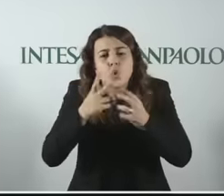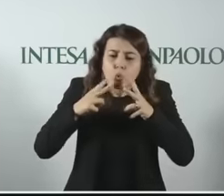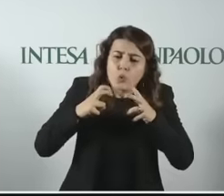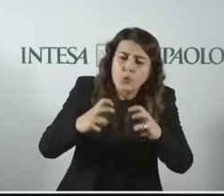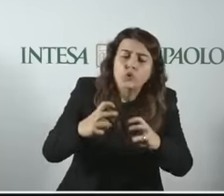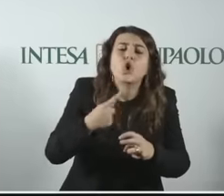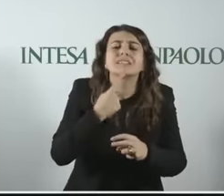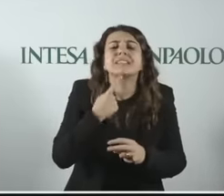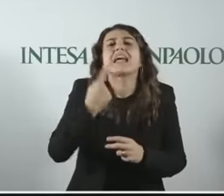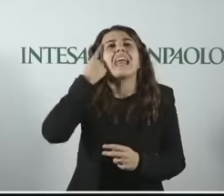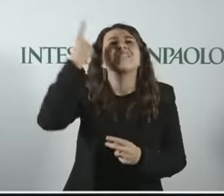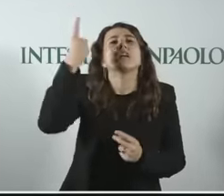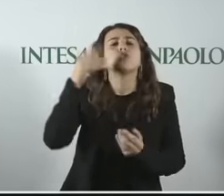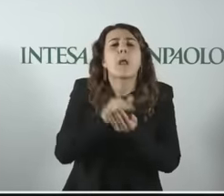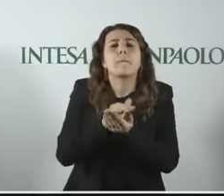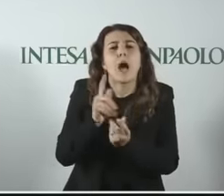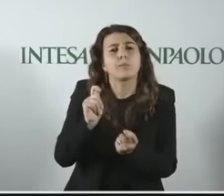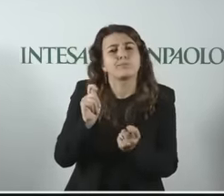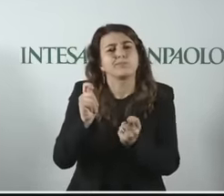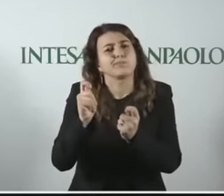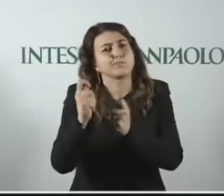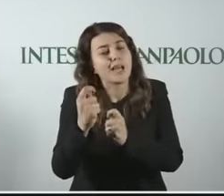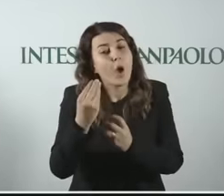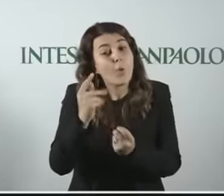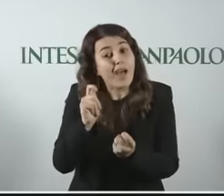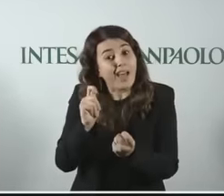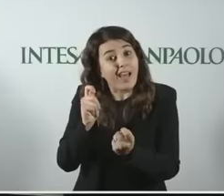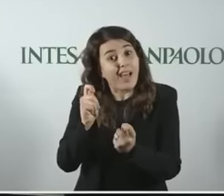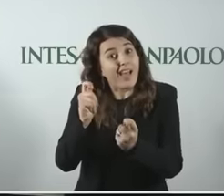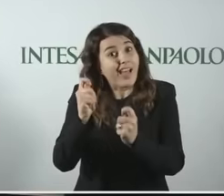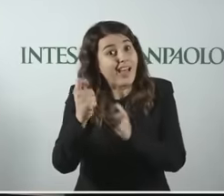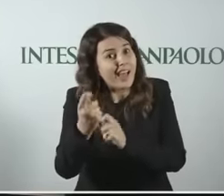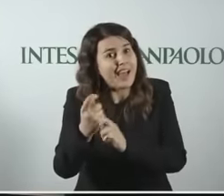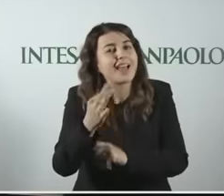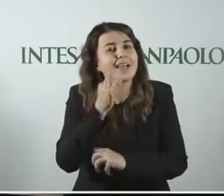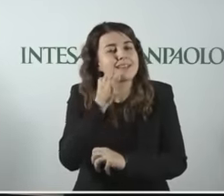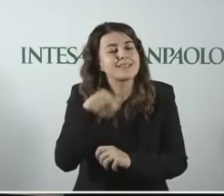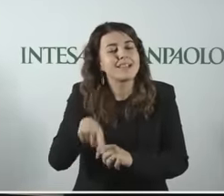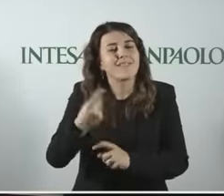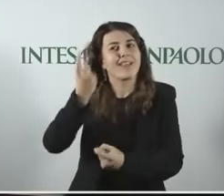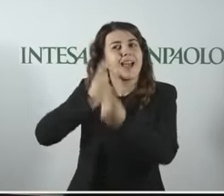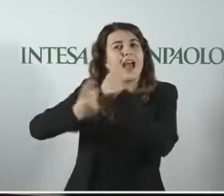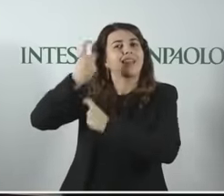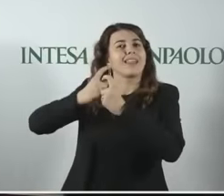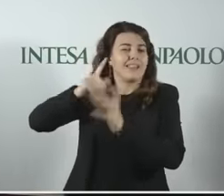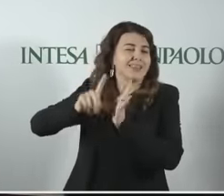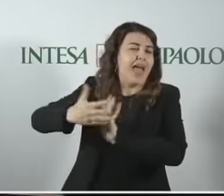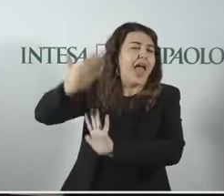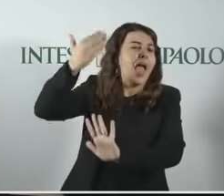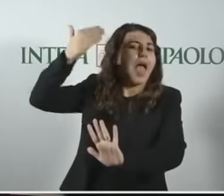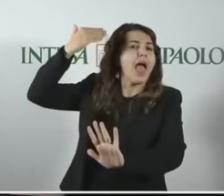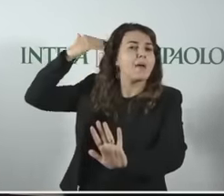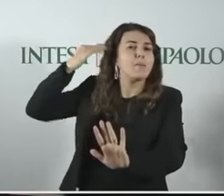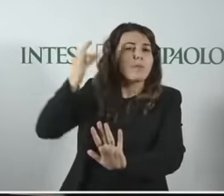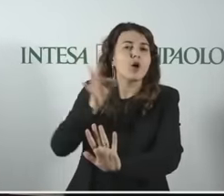nascita del pane e Quando cambiano le opinioni che noi abbiamo su cose così lontane nel tempo è